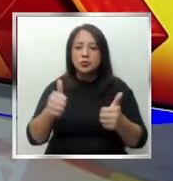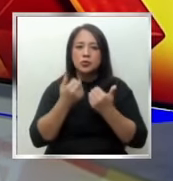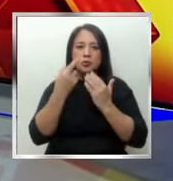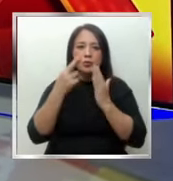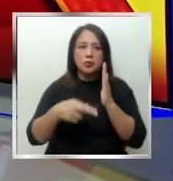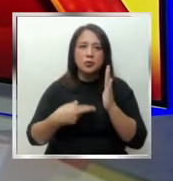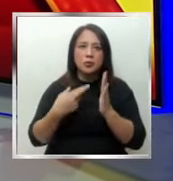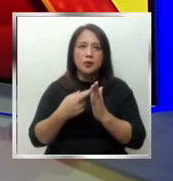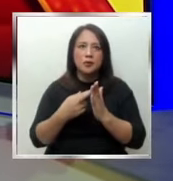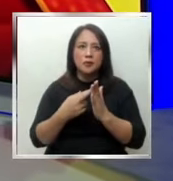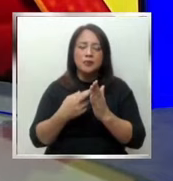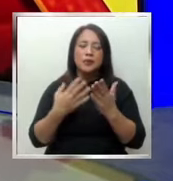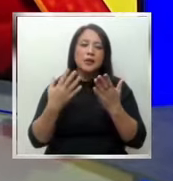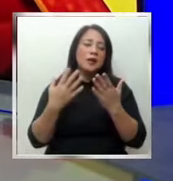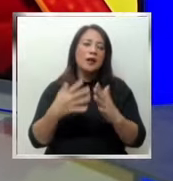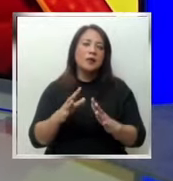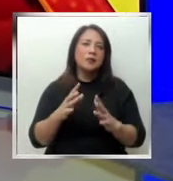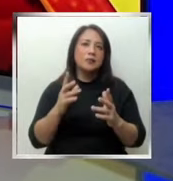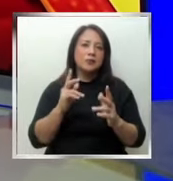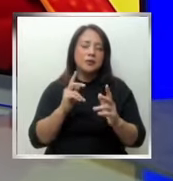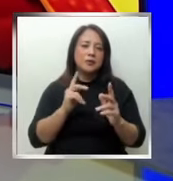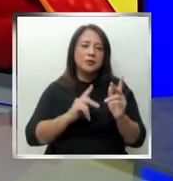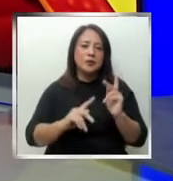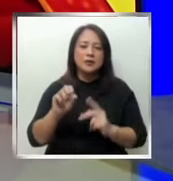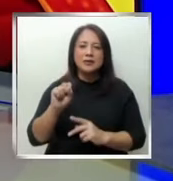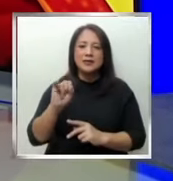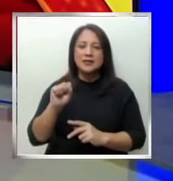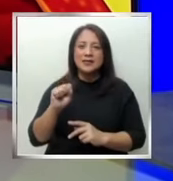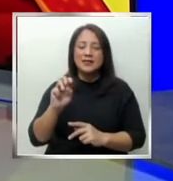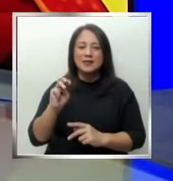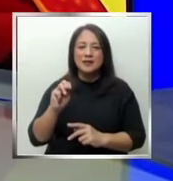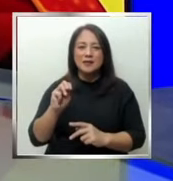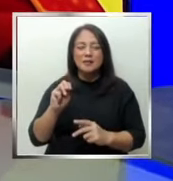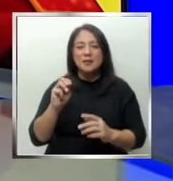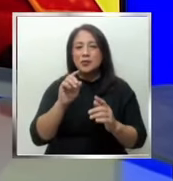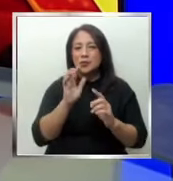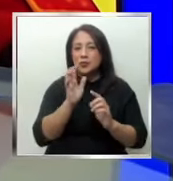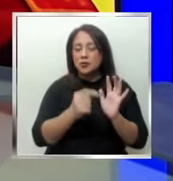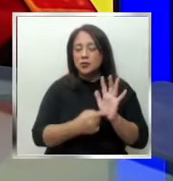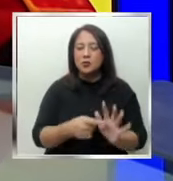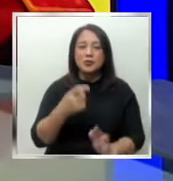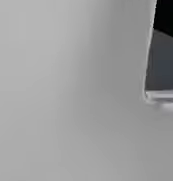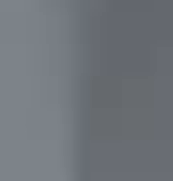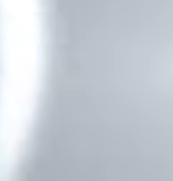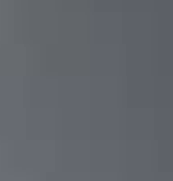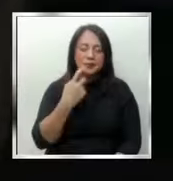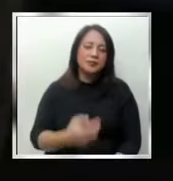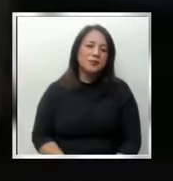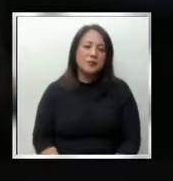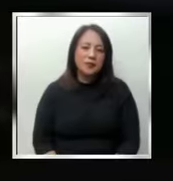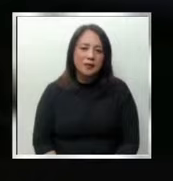applauded performance as s sa Maria Clara Mak tayo kay Lar